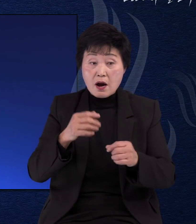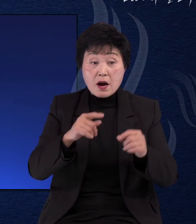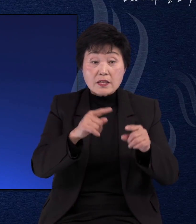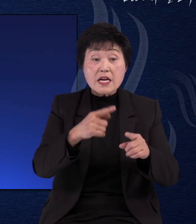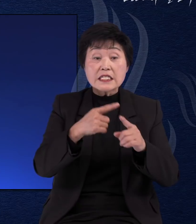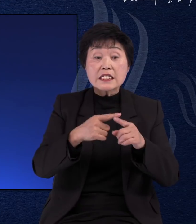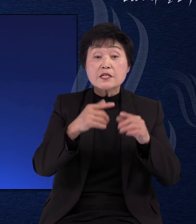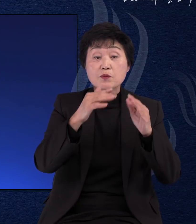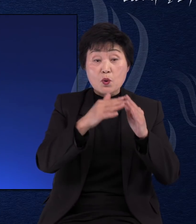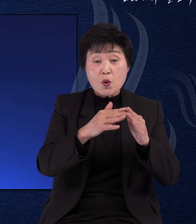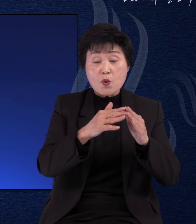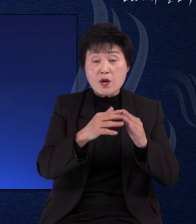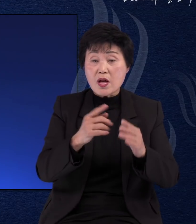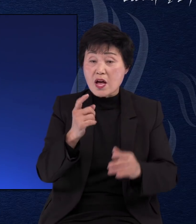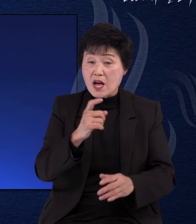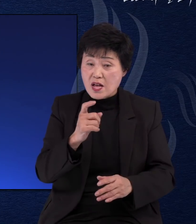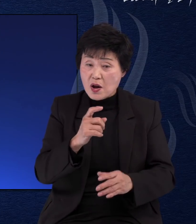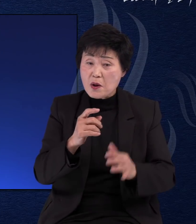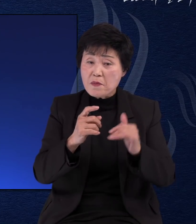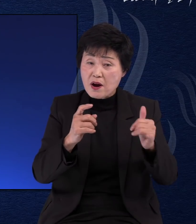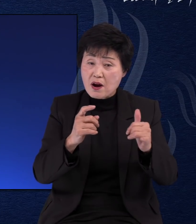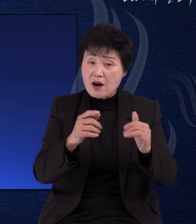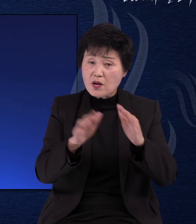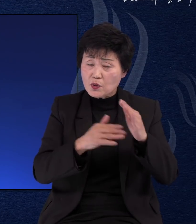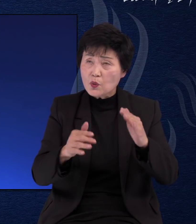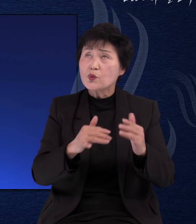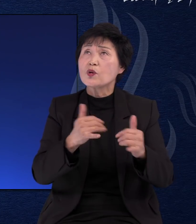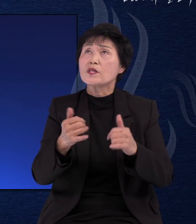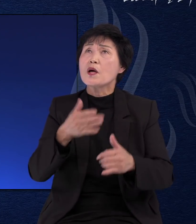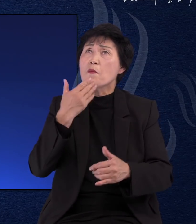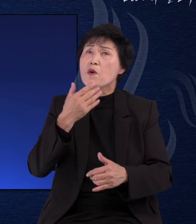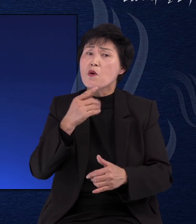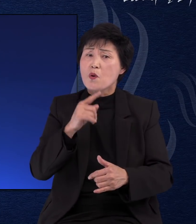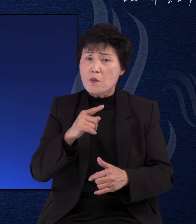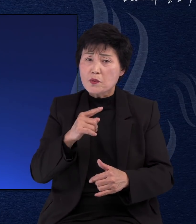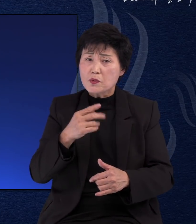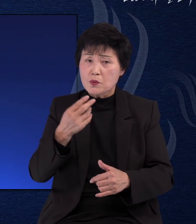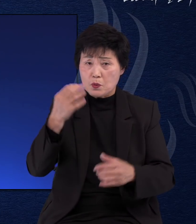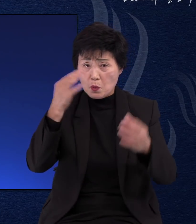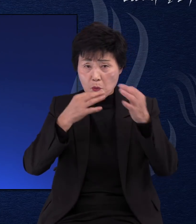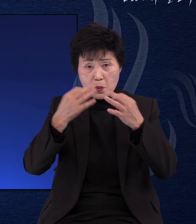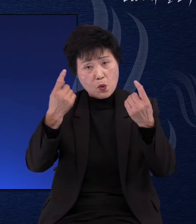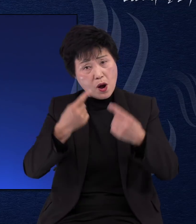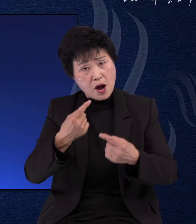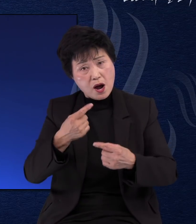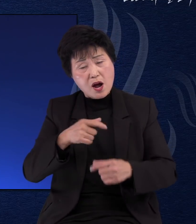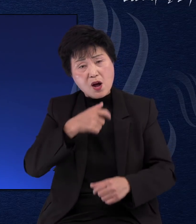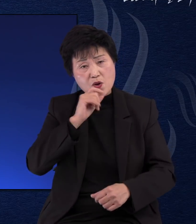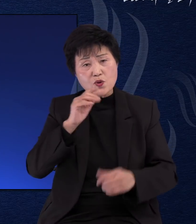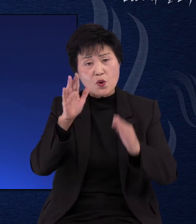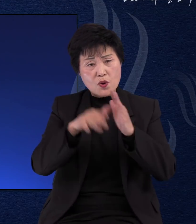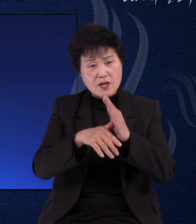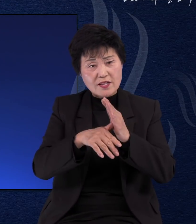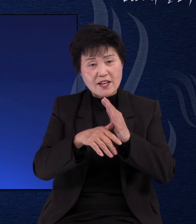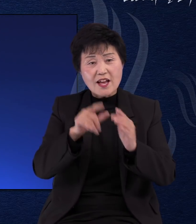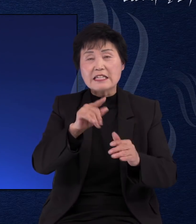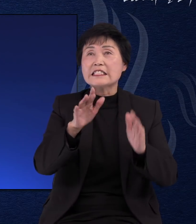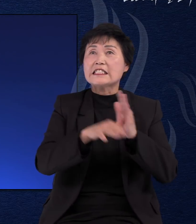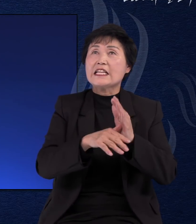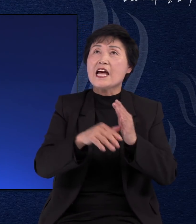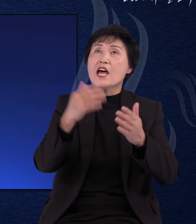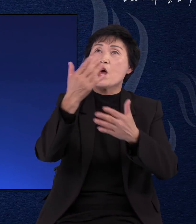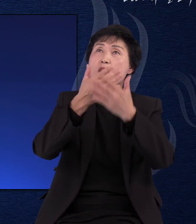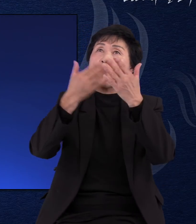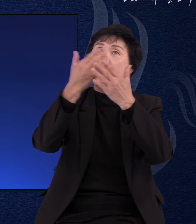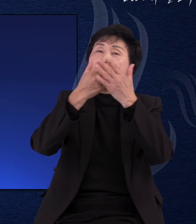옵니까? 그렇게 우는데도 가슴이 뜨거워져서 수요 예배 때 10명 성도 앉혀놓고 그 환상에 대한 이야기를 하니, 성도님들